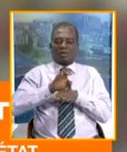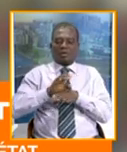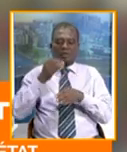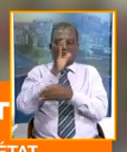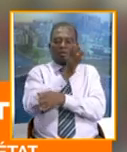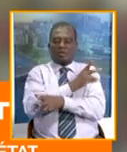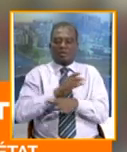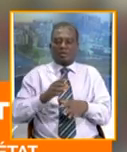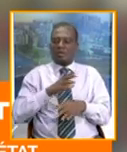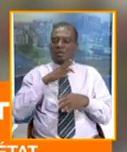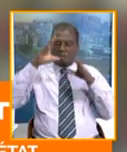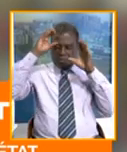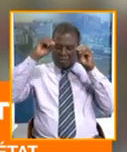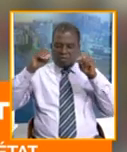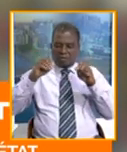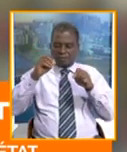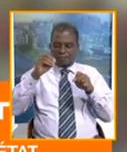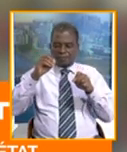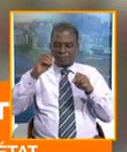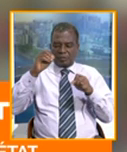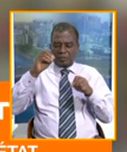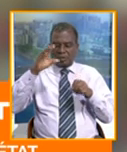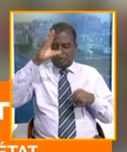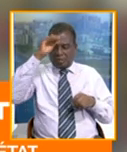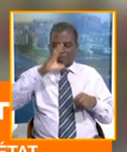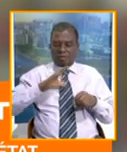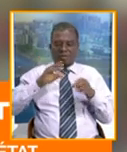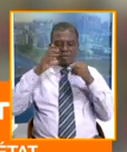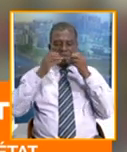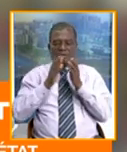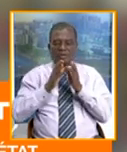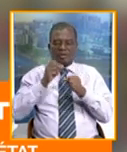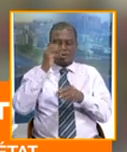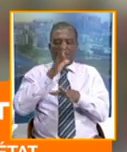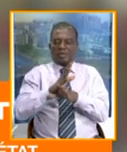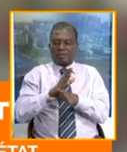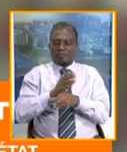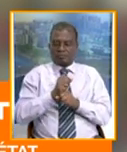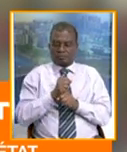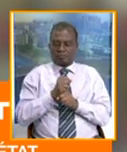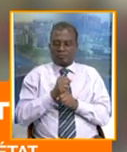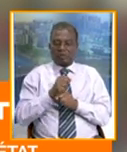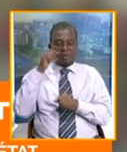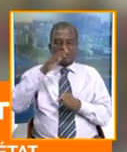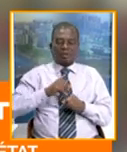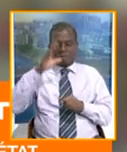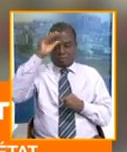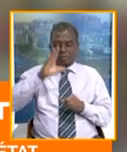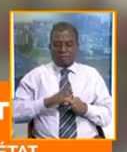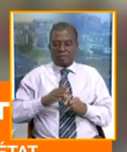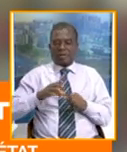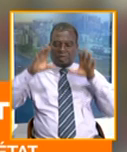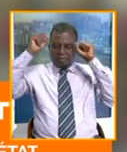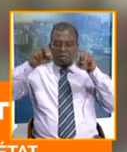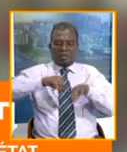Messieurs les présidents des autorités de régulation. Messieurs les maires du district d'Abidjan. Madame et Messieurs les présidents des